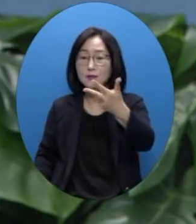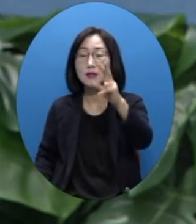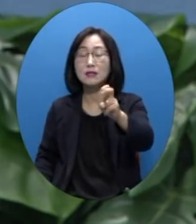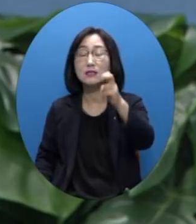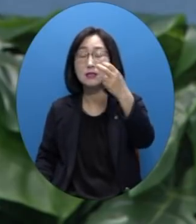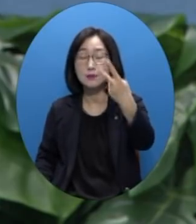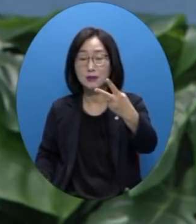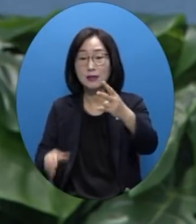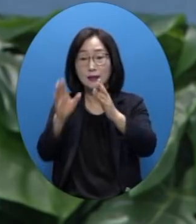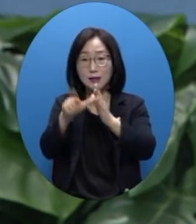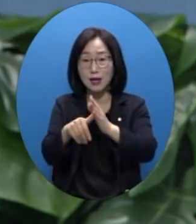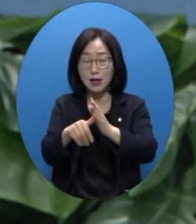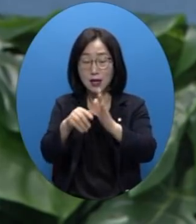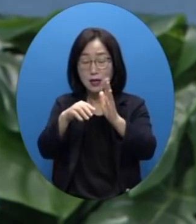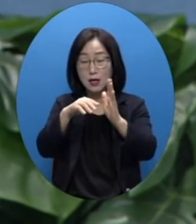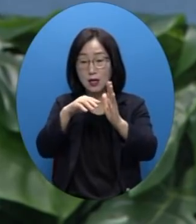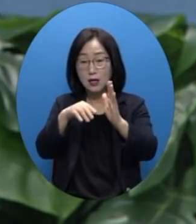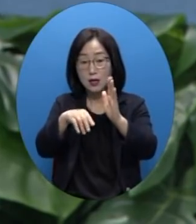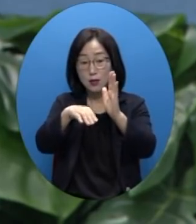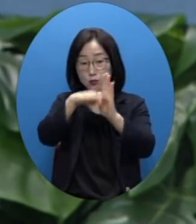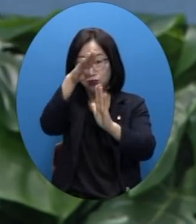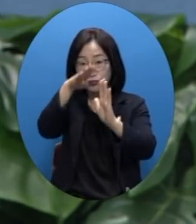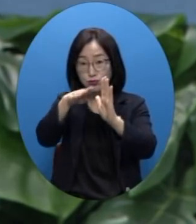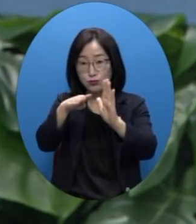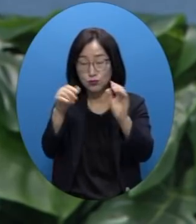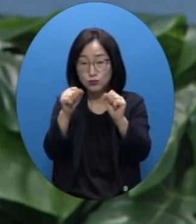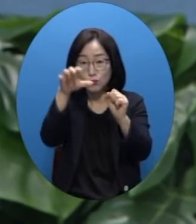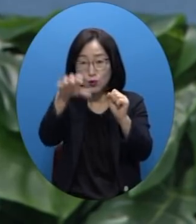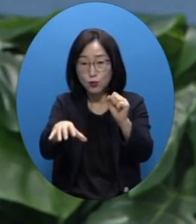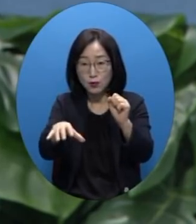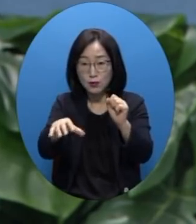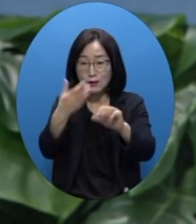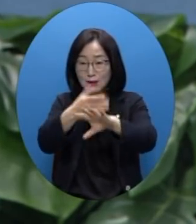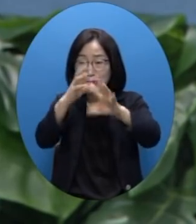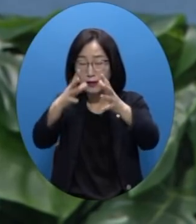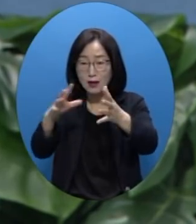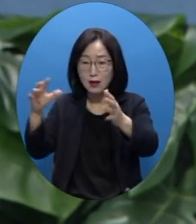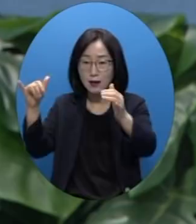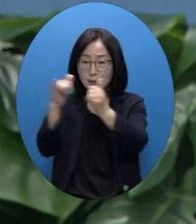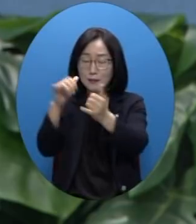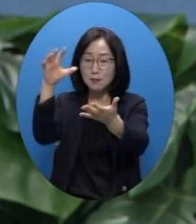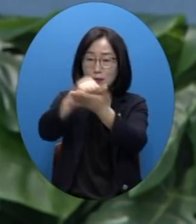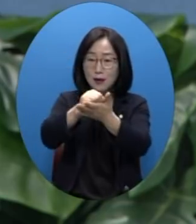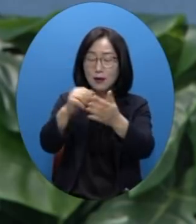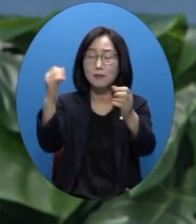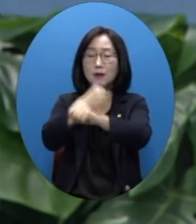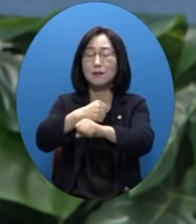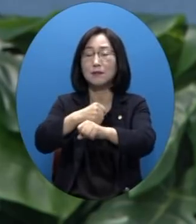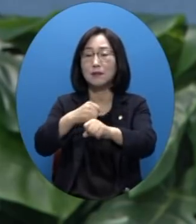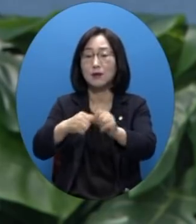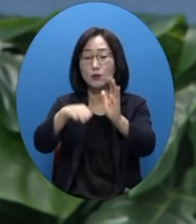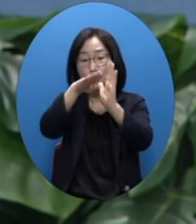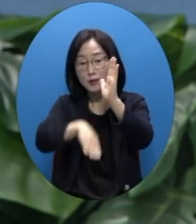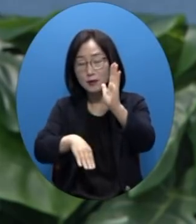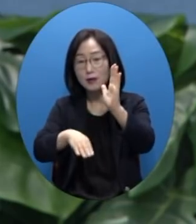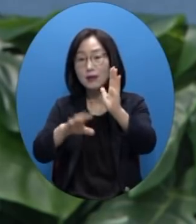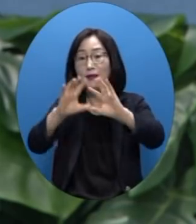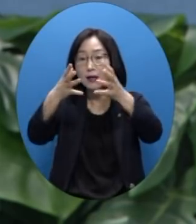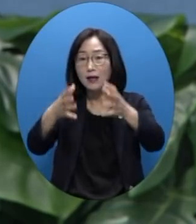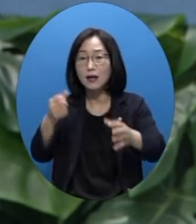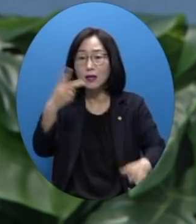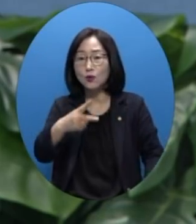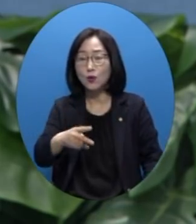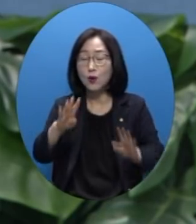722년에 북왕국 이스라엘이 아수르에서 멸망을 당하게 되고 주전 586년에 남왕국 유다가